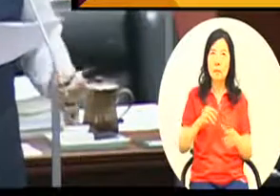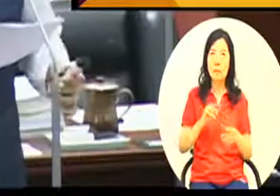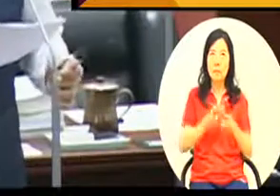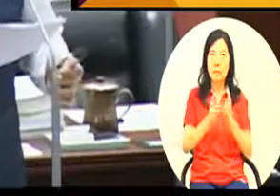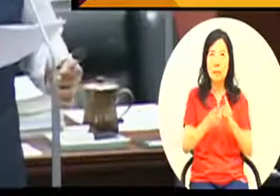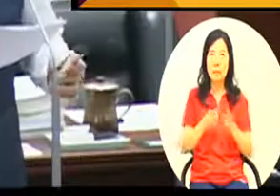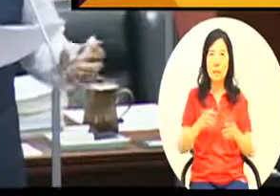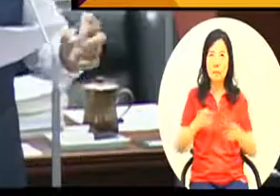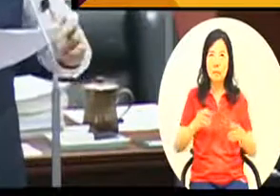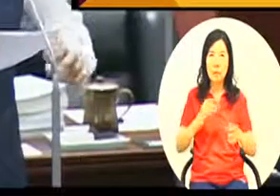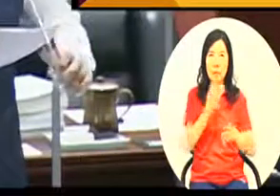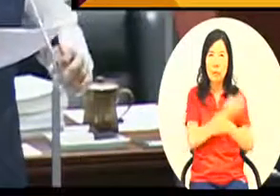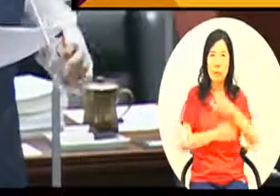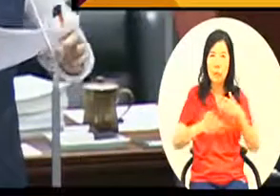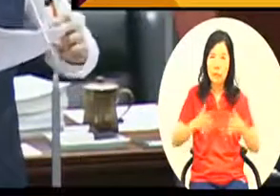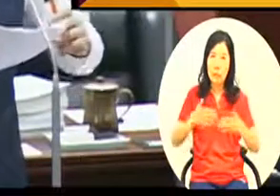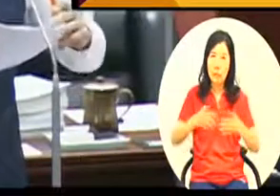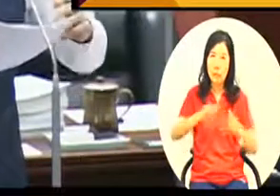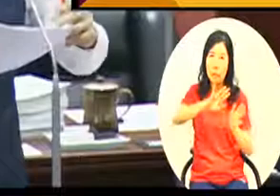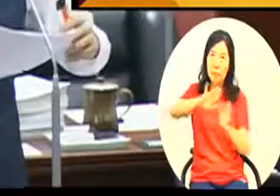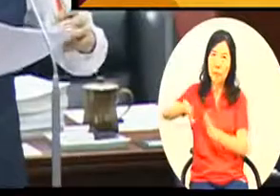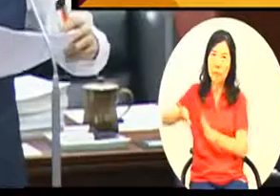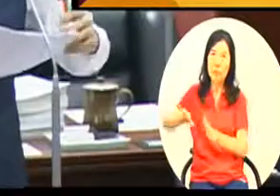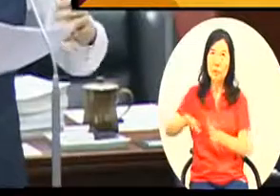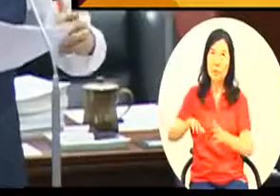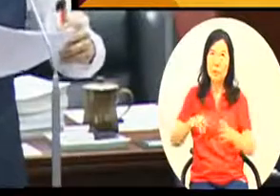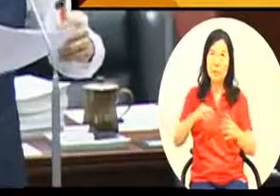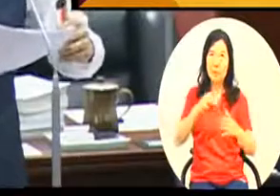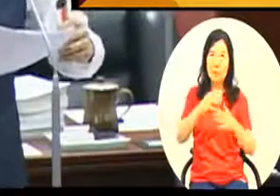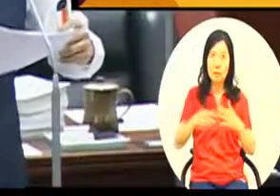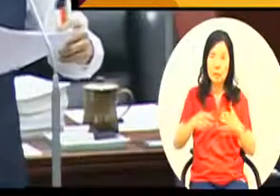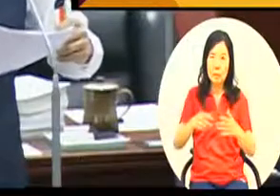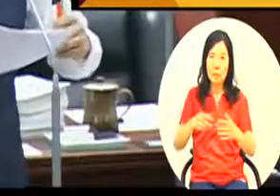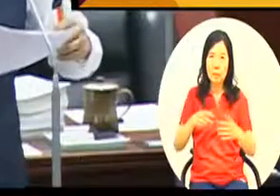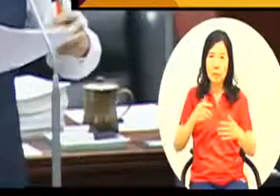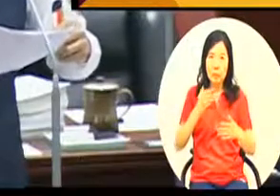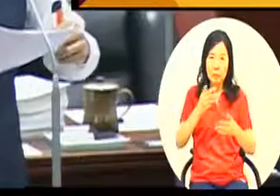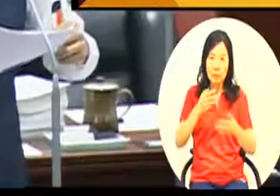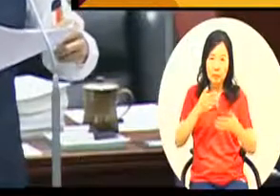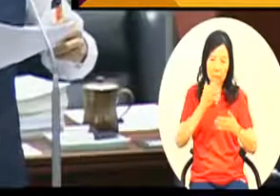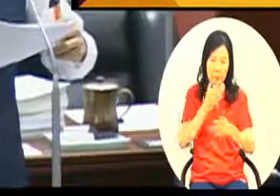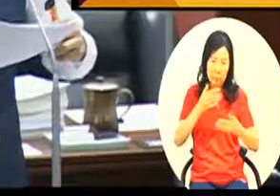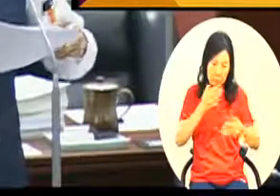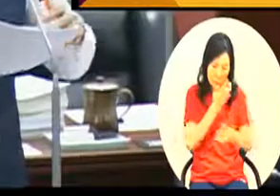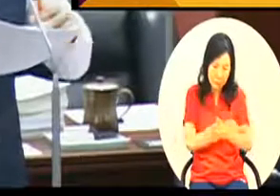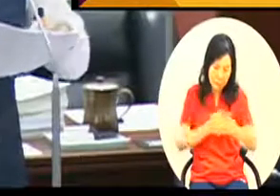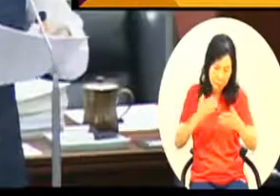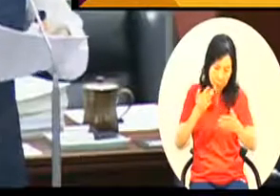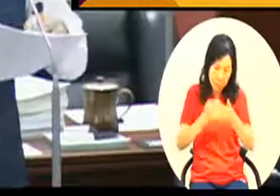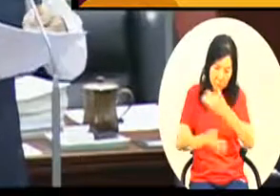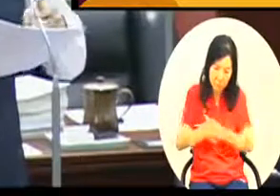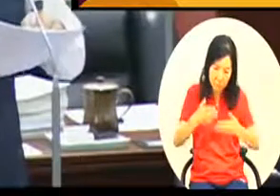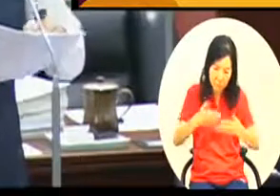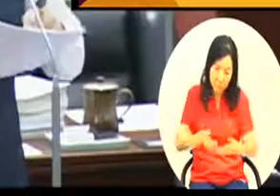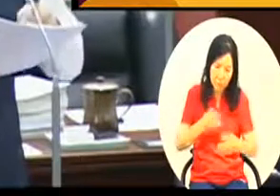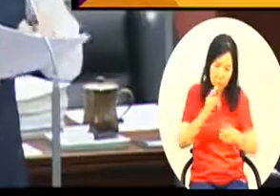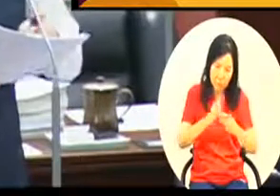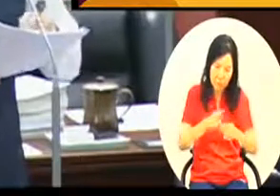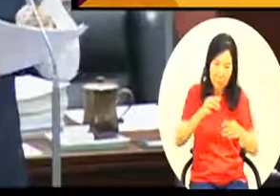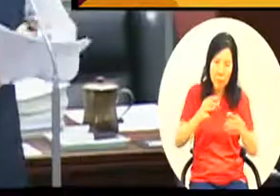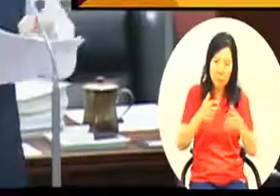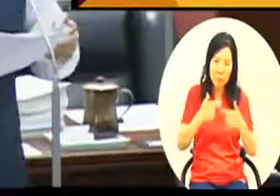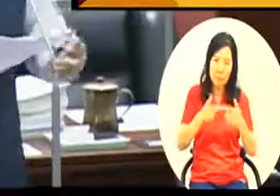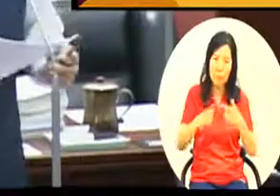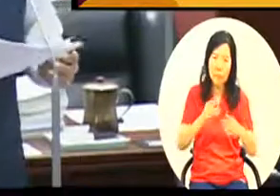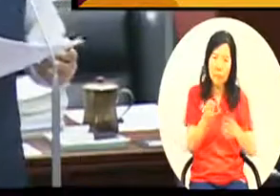轻度的或其他的 不符合重度或中度的这个身心障碍人士，他在前五天或到前一